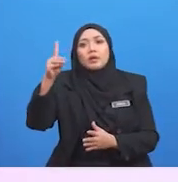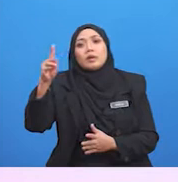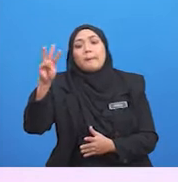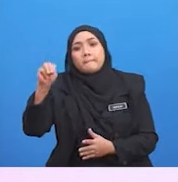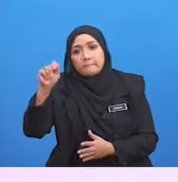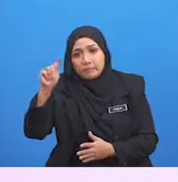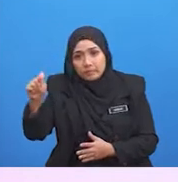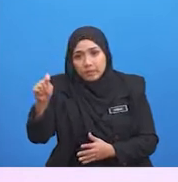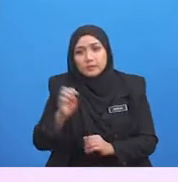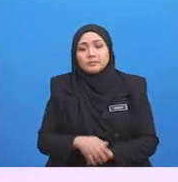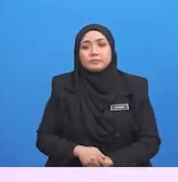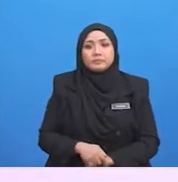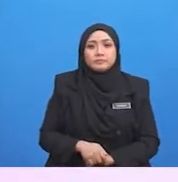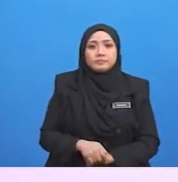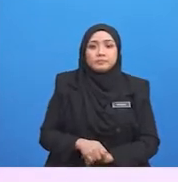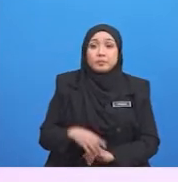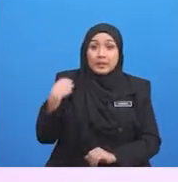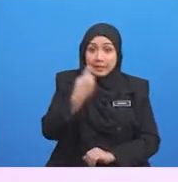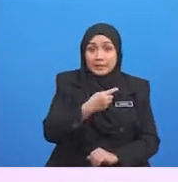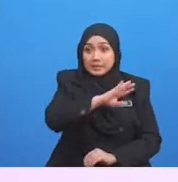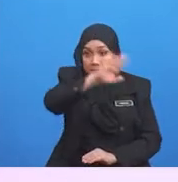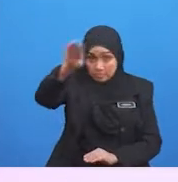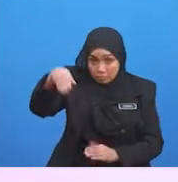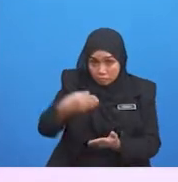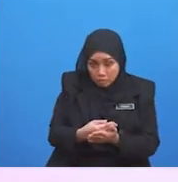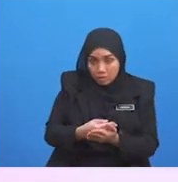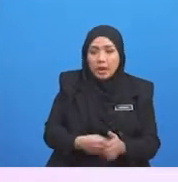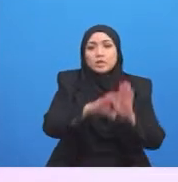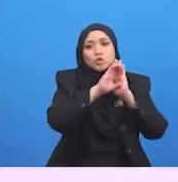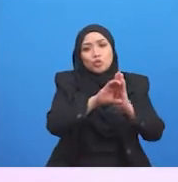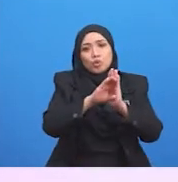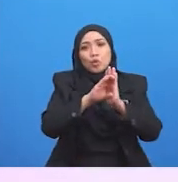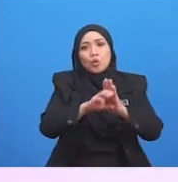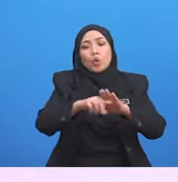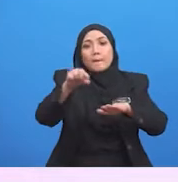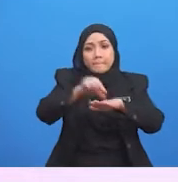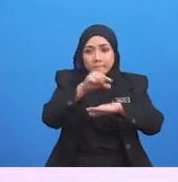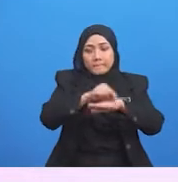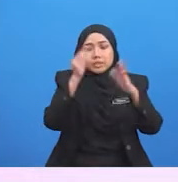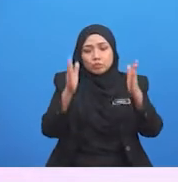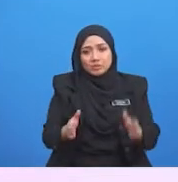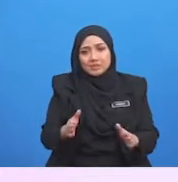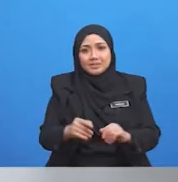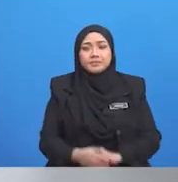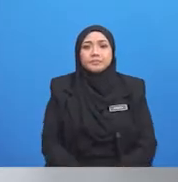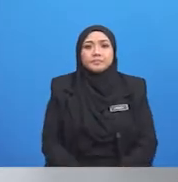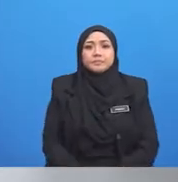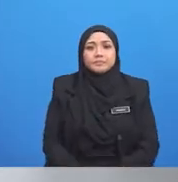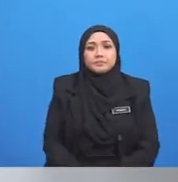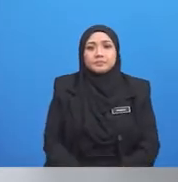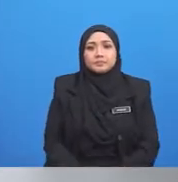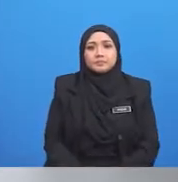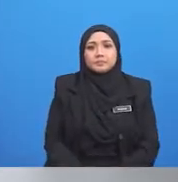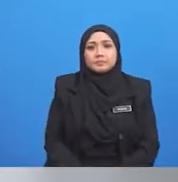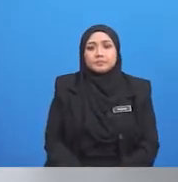contoh pengguna. Banyak barang yang kita gunakan adalah barang yang kita beli. Baiklah, para